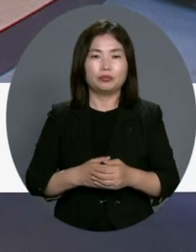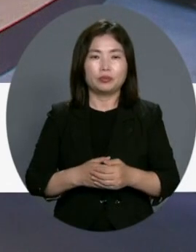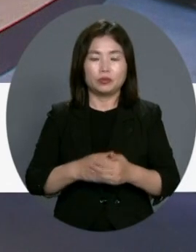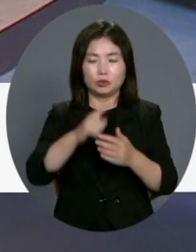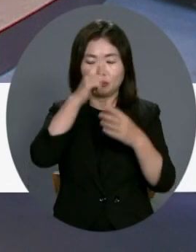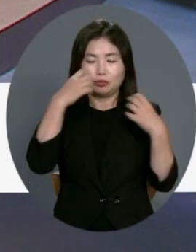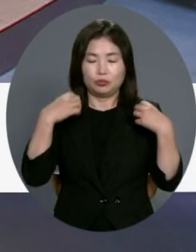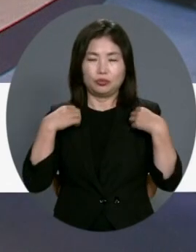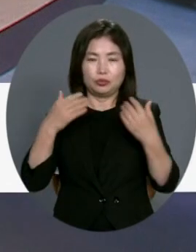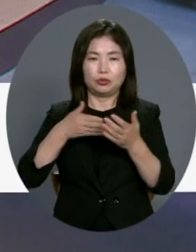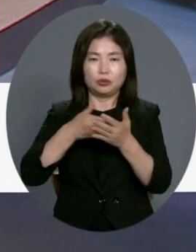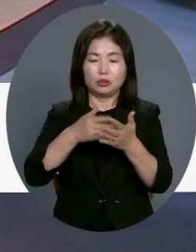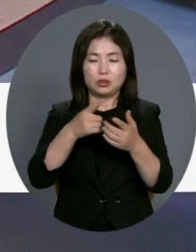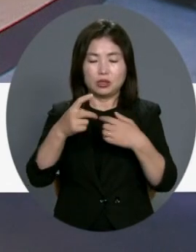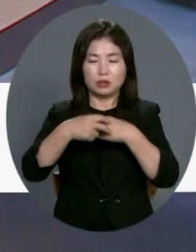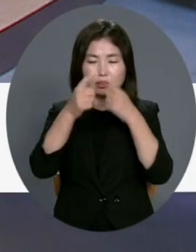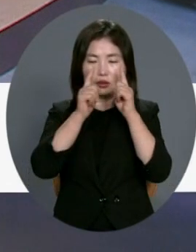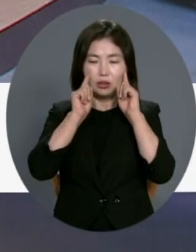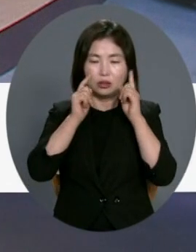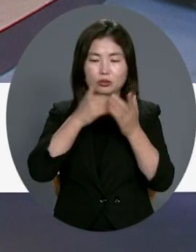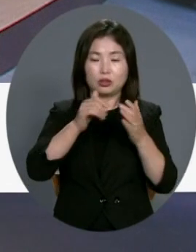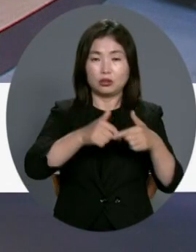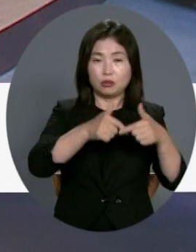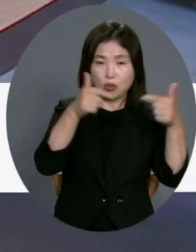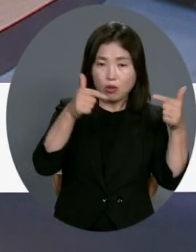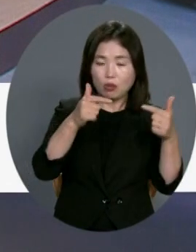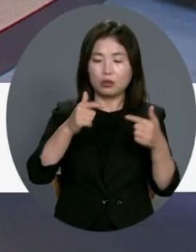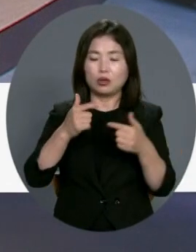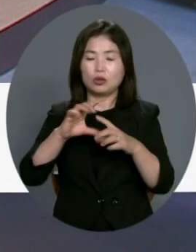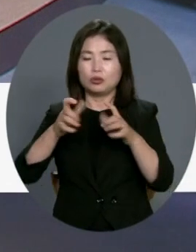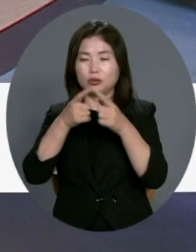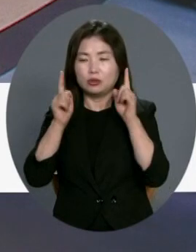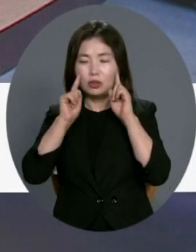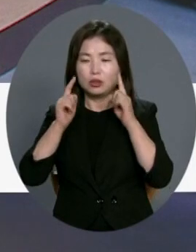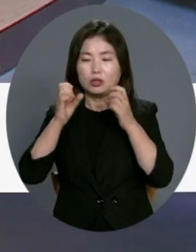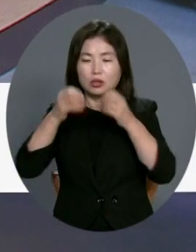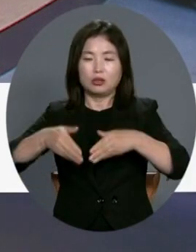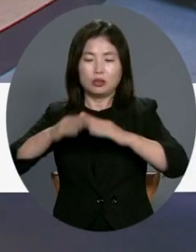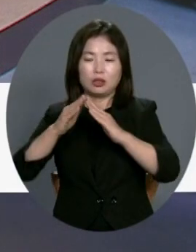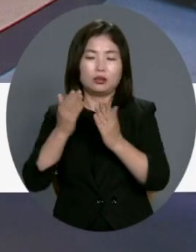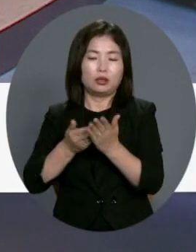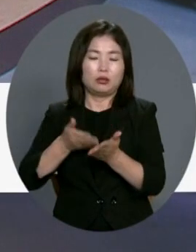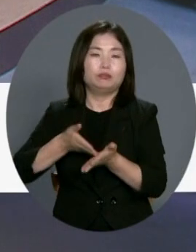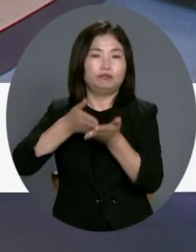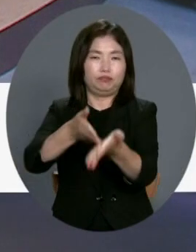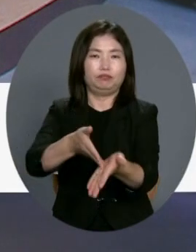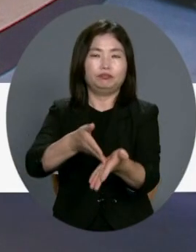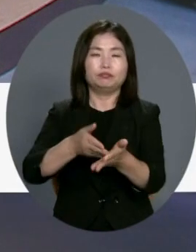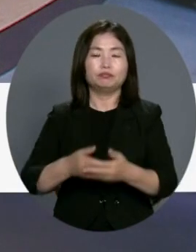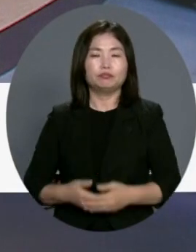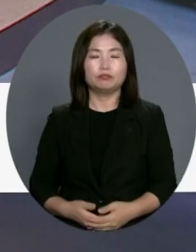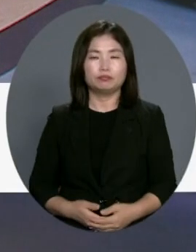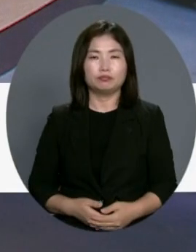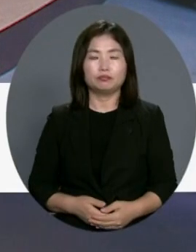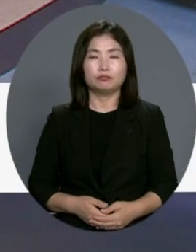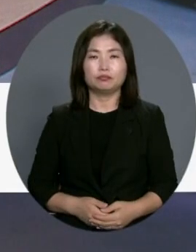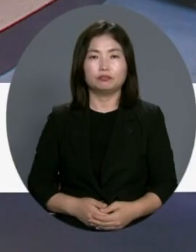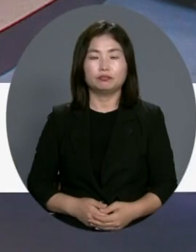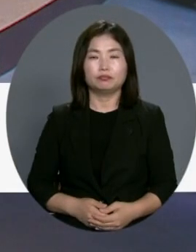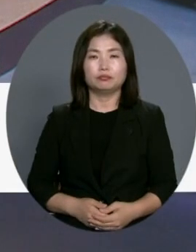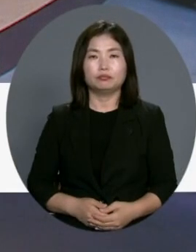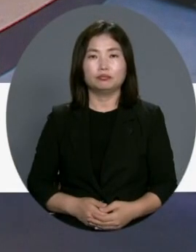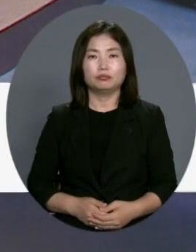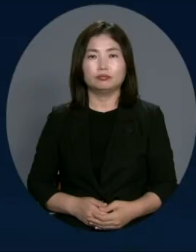정부가 추진 중인 의대 정원 확대 논의에 국립의대 신설 문제도 반영해달라 촉구했습니다 김경철 기자